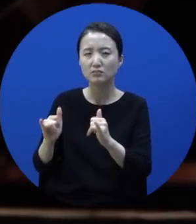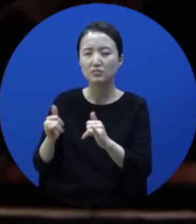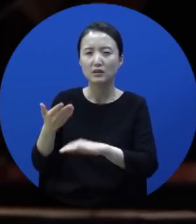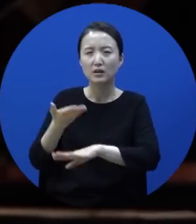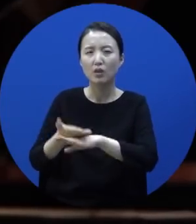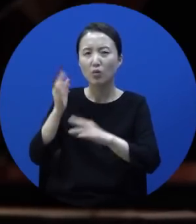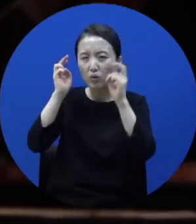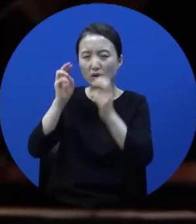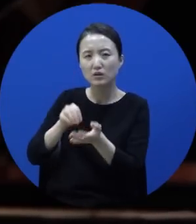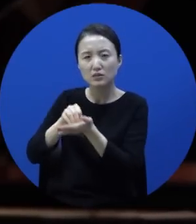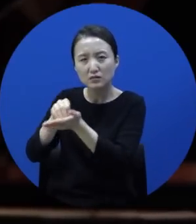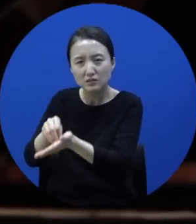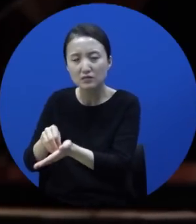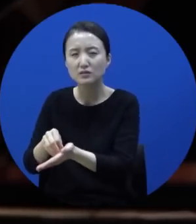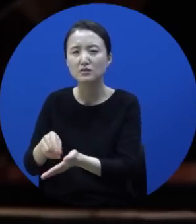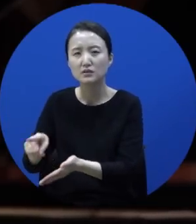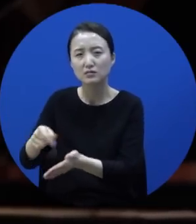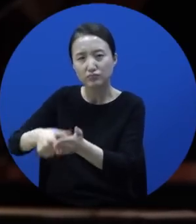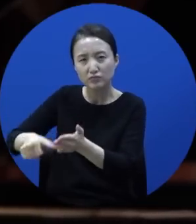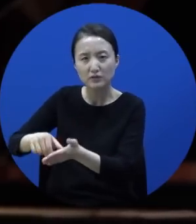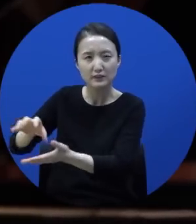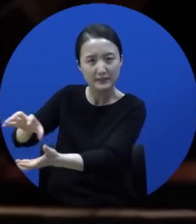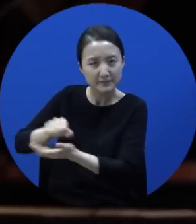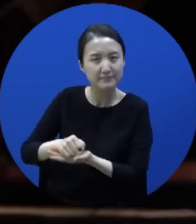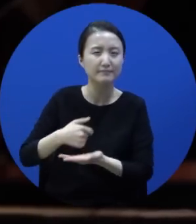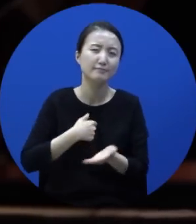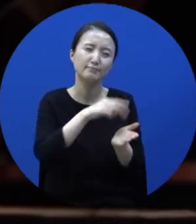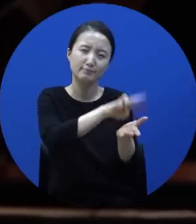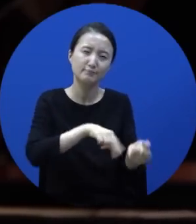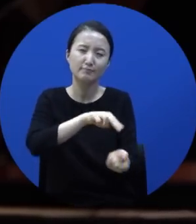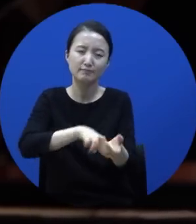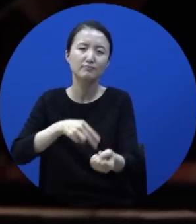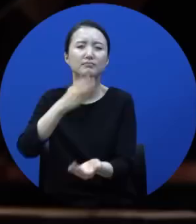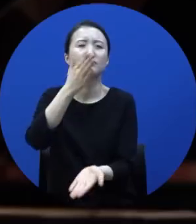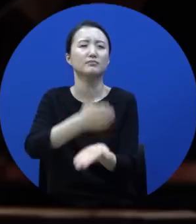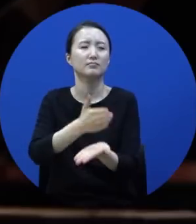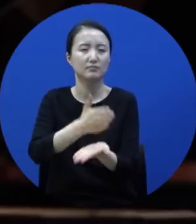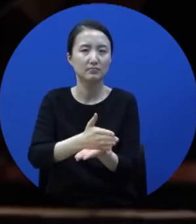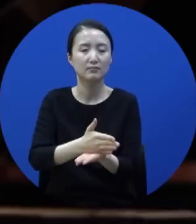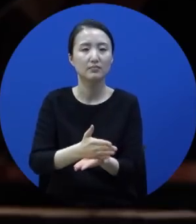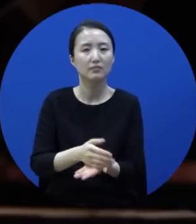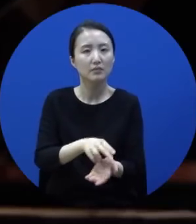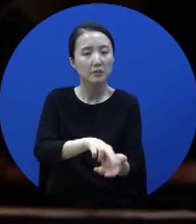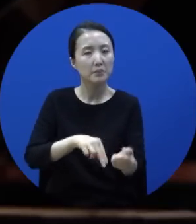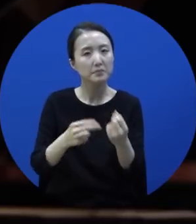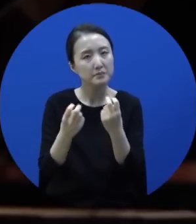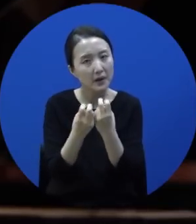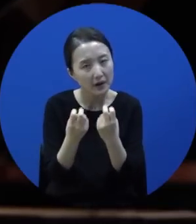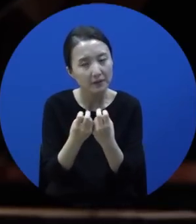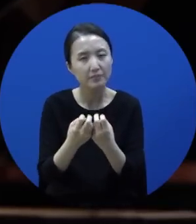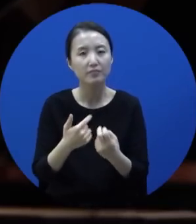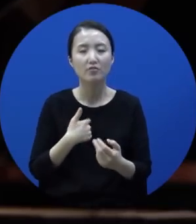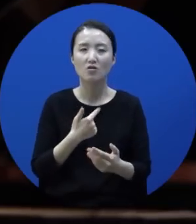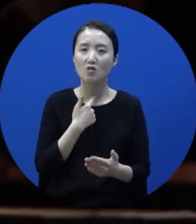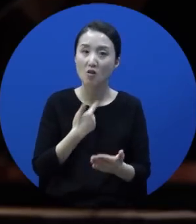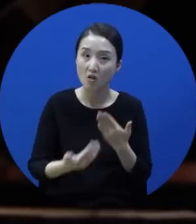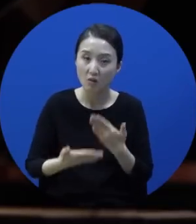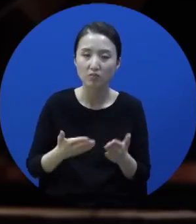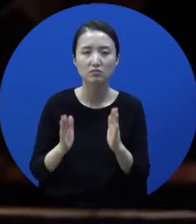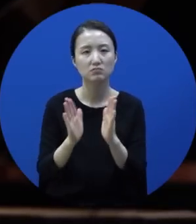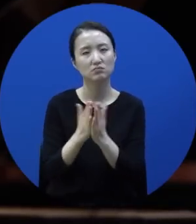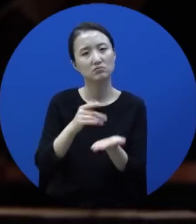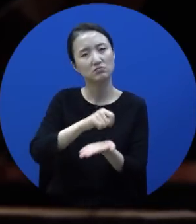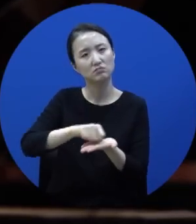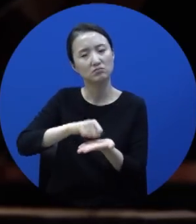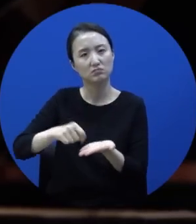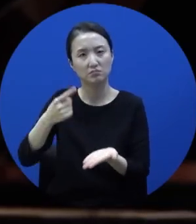써봐 라고 누군가가 제안을 해주셨어요. 그래서 책을 쓰게 됐는데 그 책이 이제 베스트셀러가 되게 되기도 했고